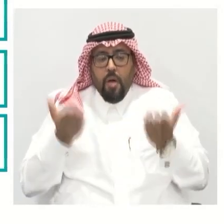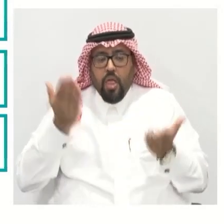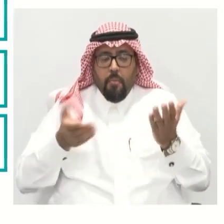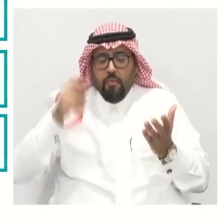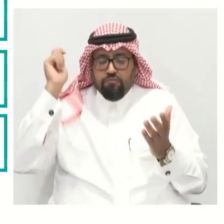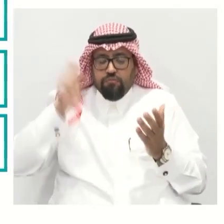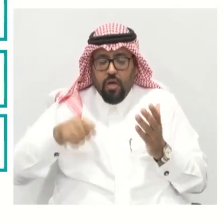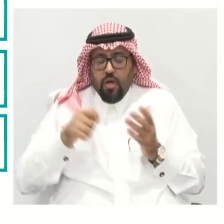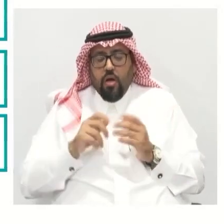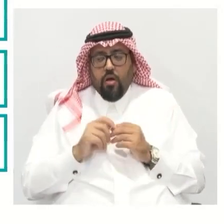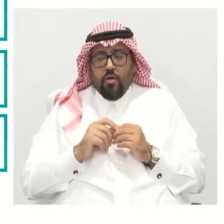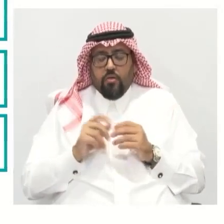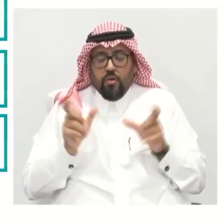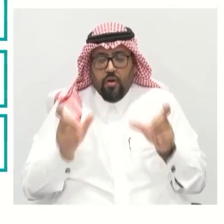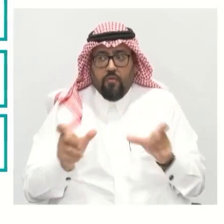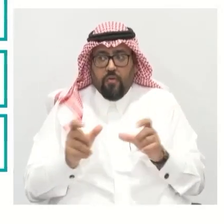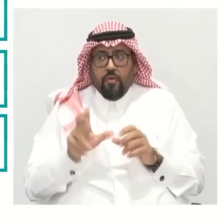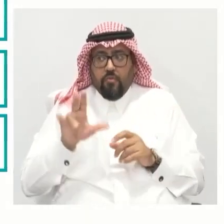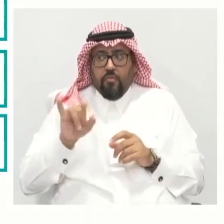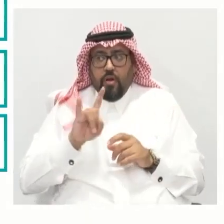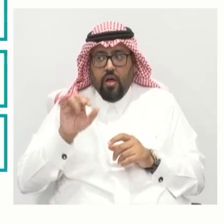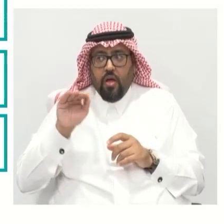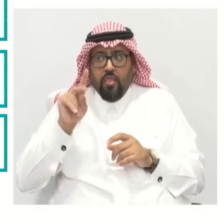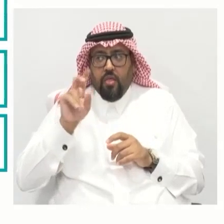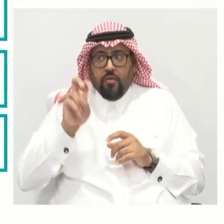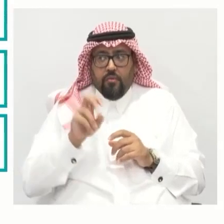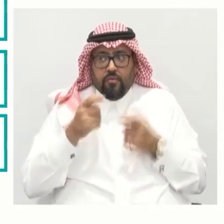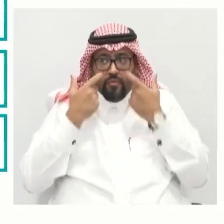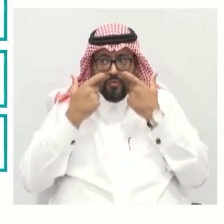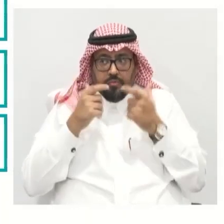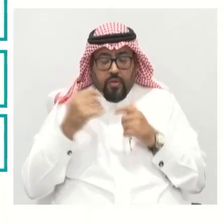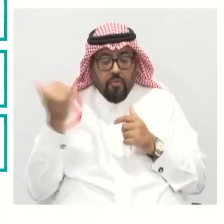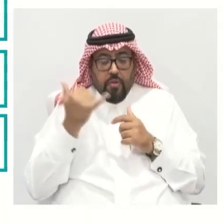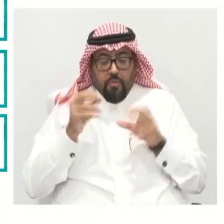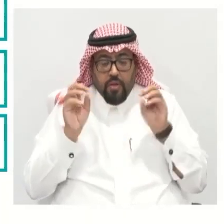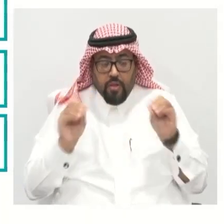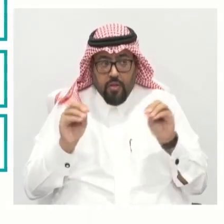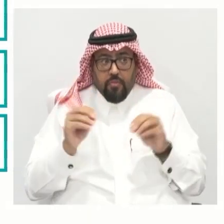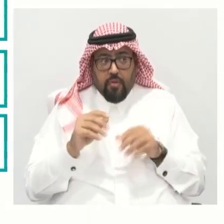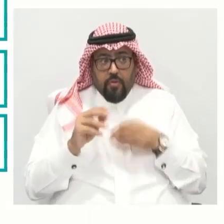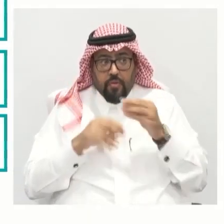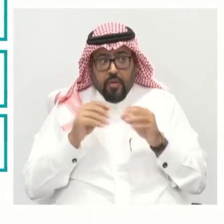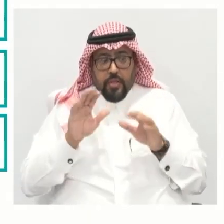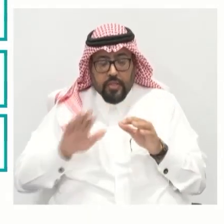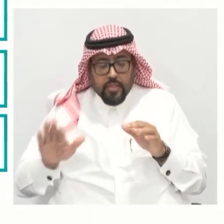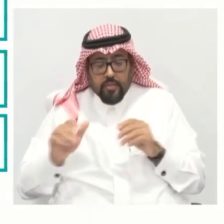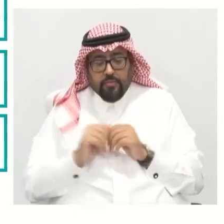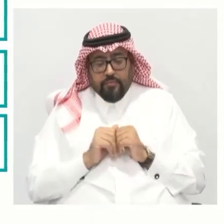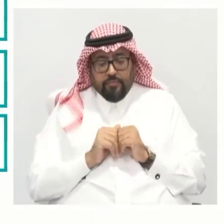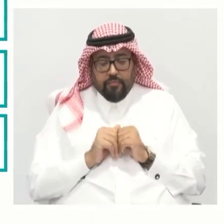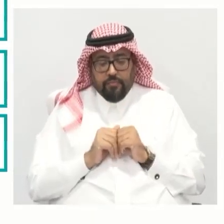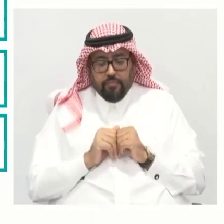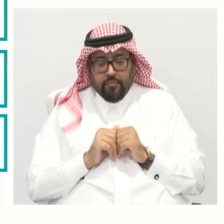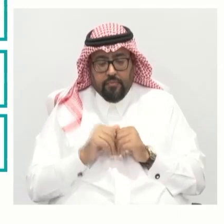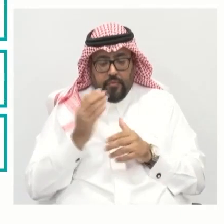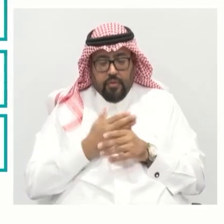وتوفر لهم دور الملاحظه والرعايه للاهتمام بهم لماذا لانهم صغار السن